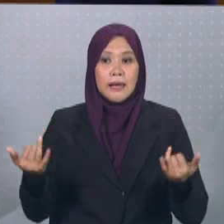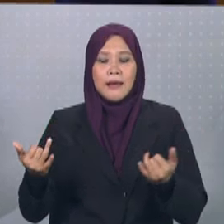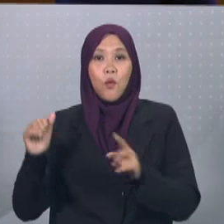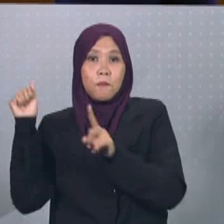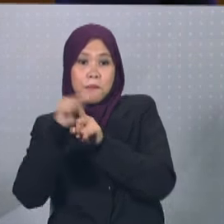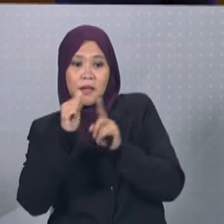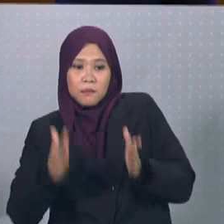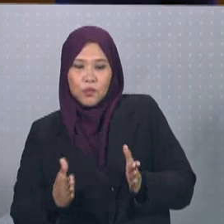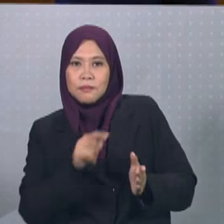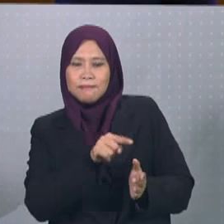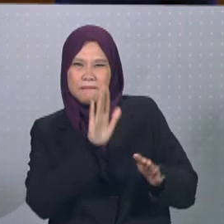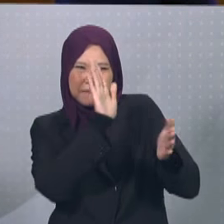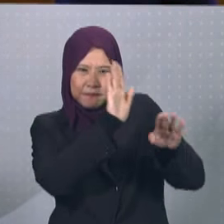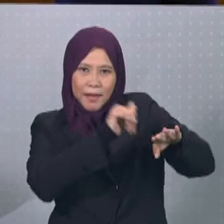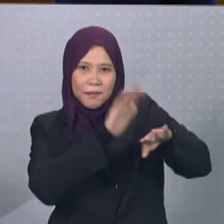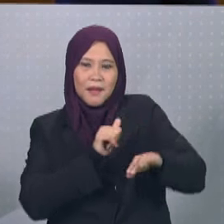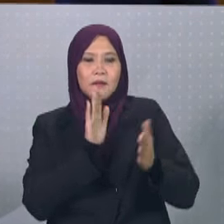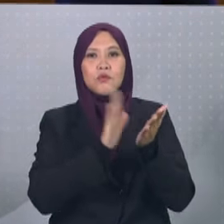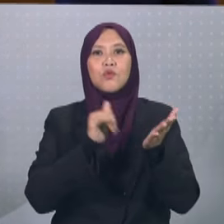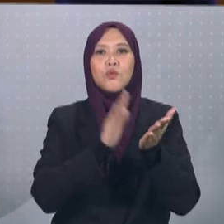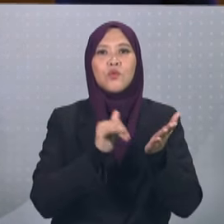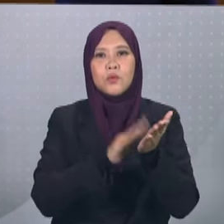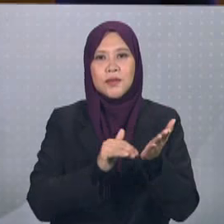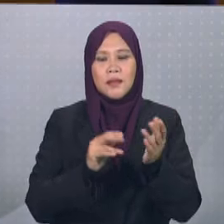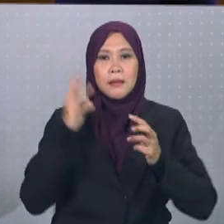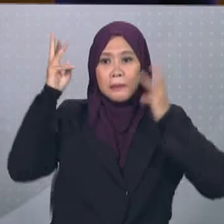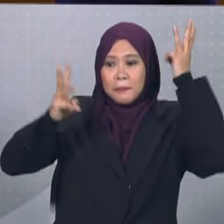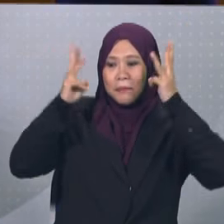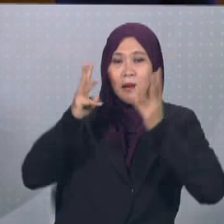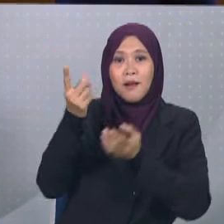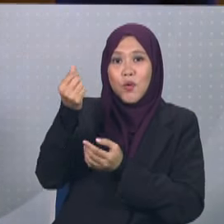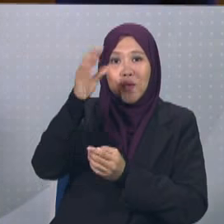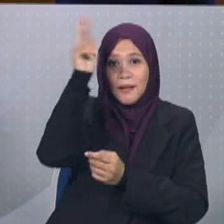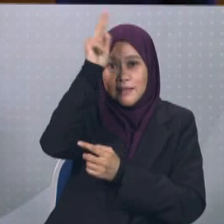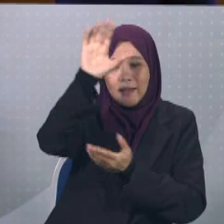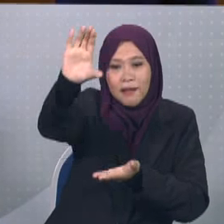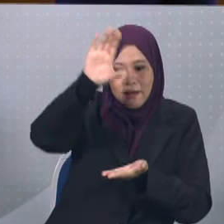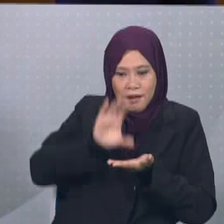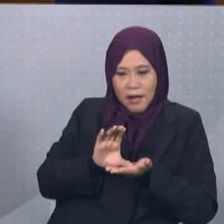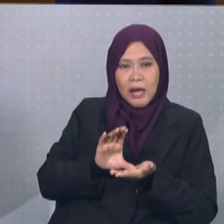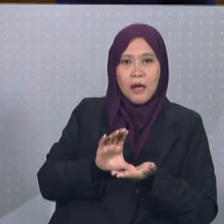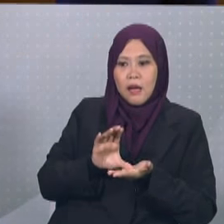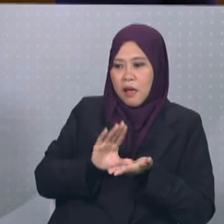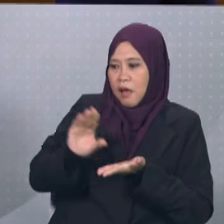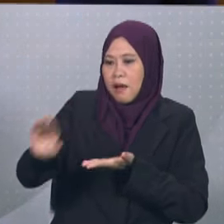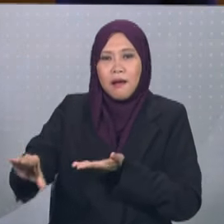mereka untuk berjudi. Saya bimbang wang bantuan prihatin yang disalurkan ini akan